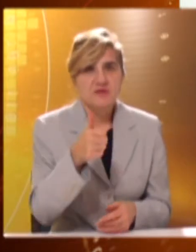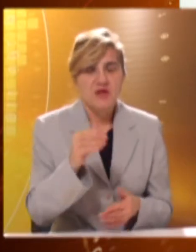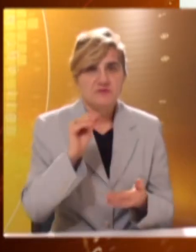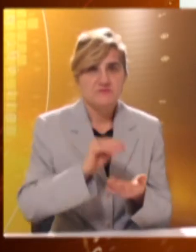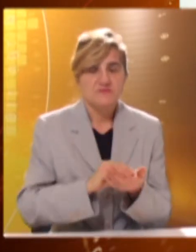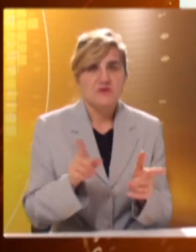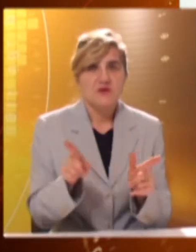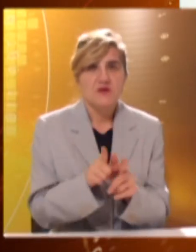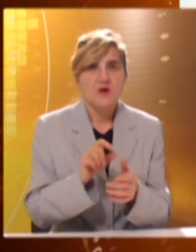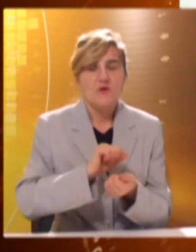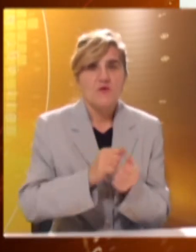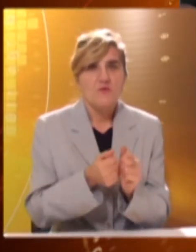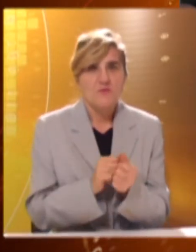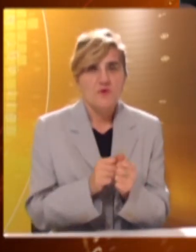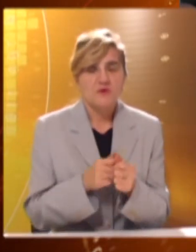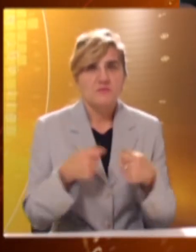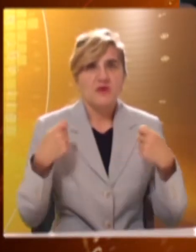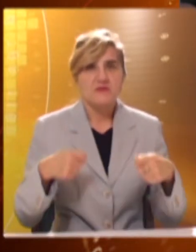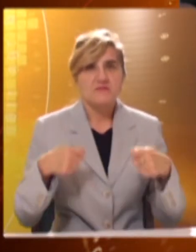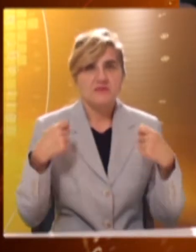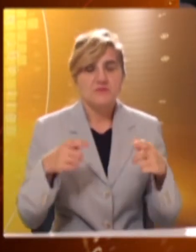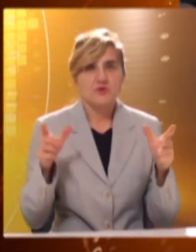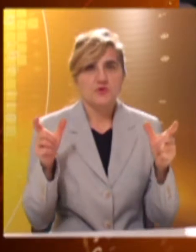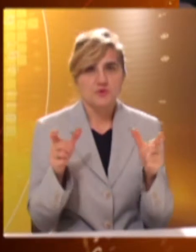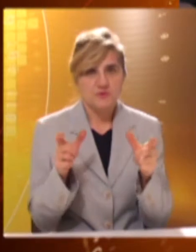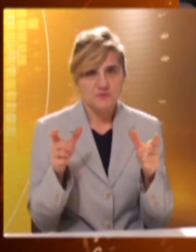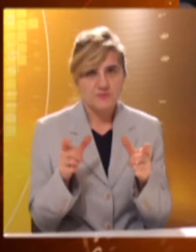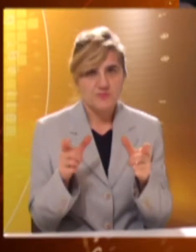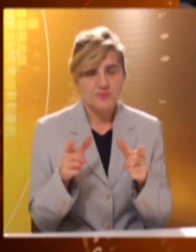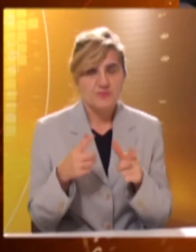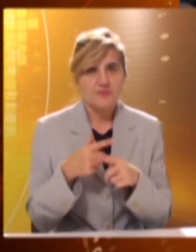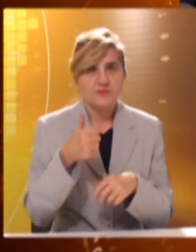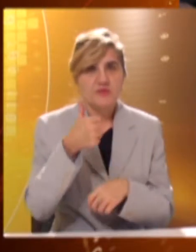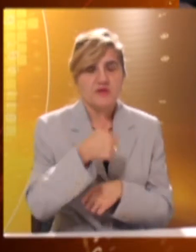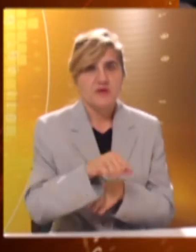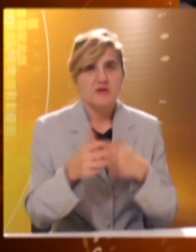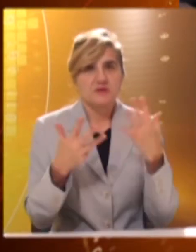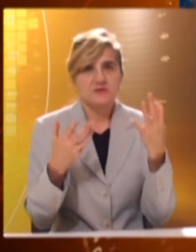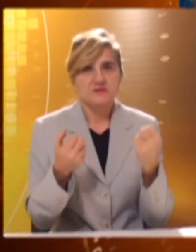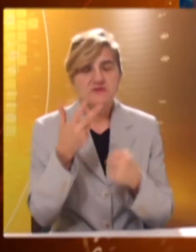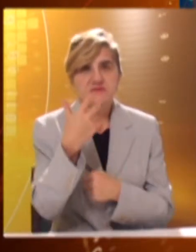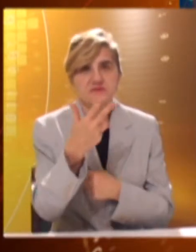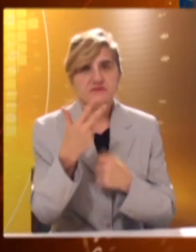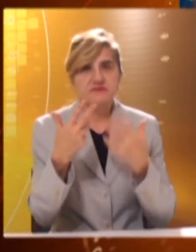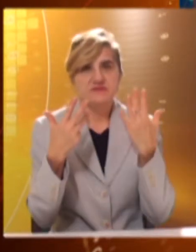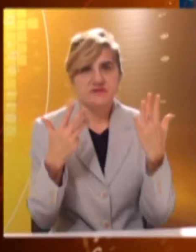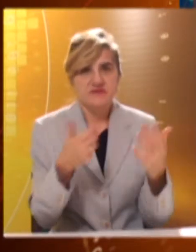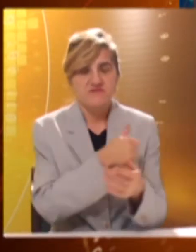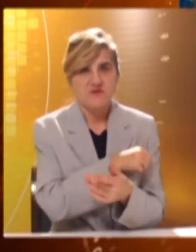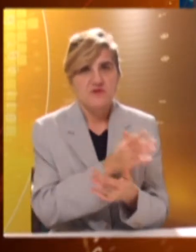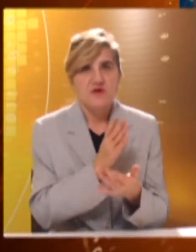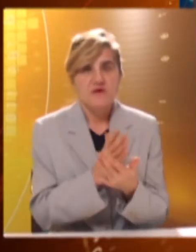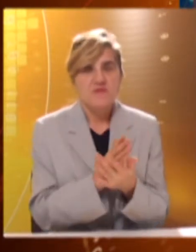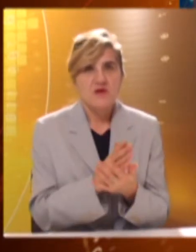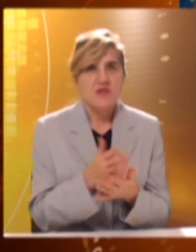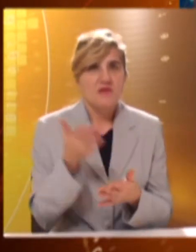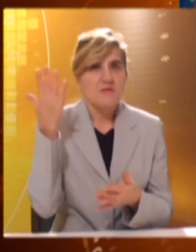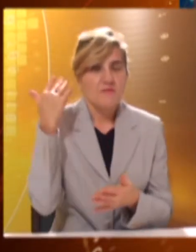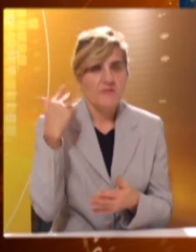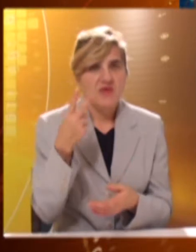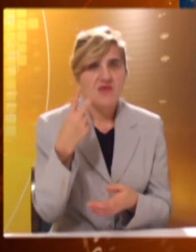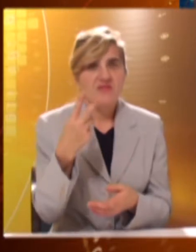kao simbol borbe za demokratsko obrazovanje i društvo. Na današnji dan 1939. godine nacisti su pogubili 20